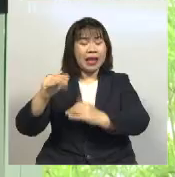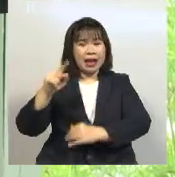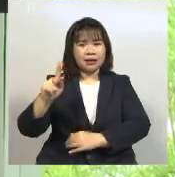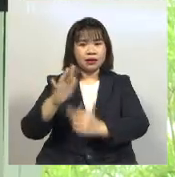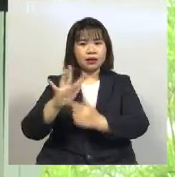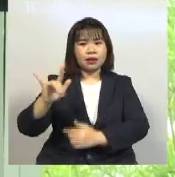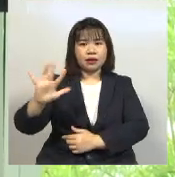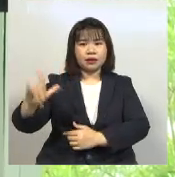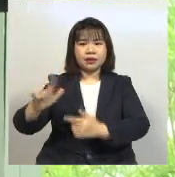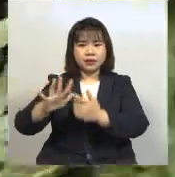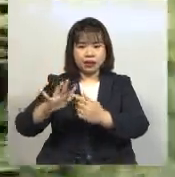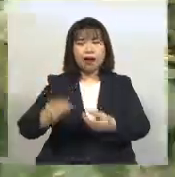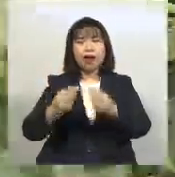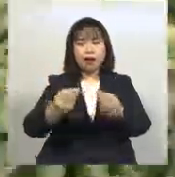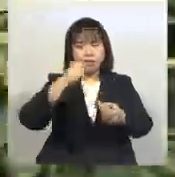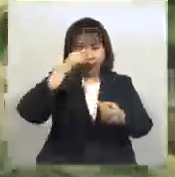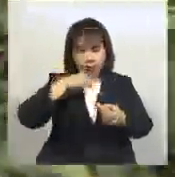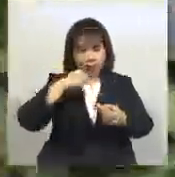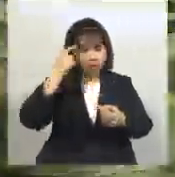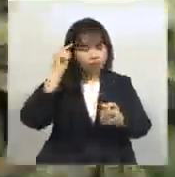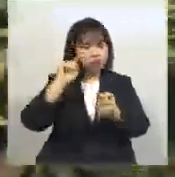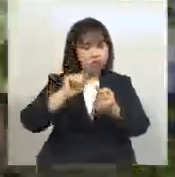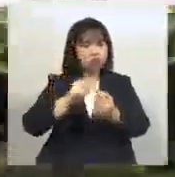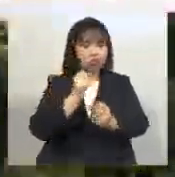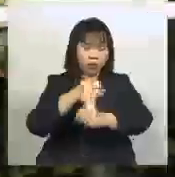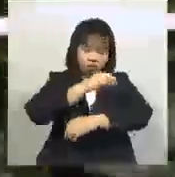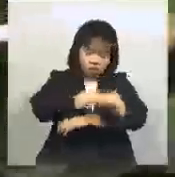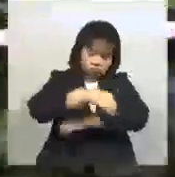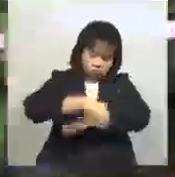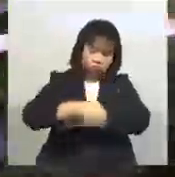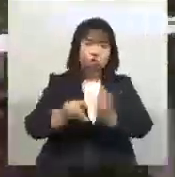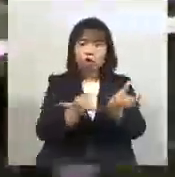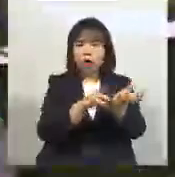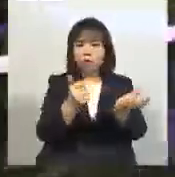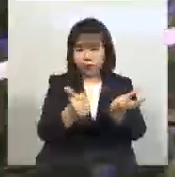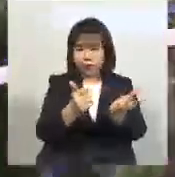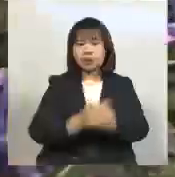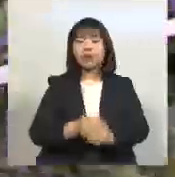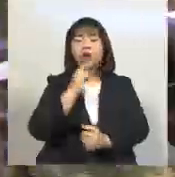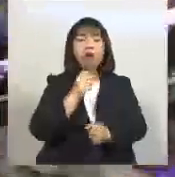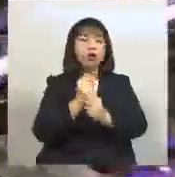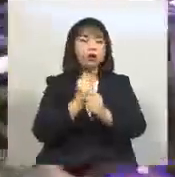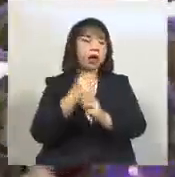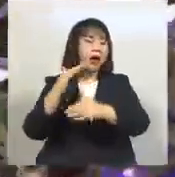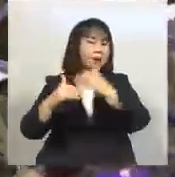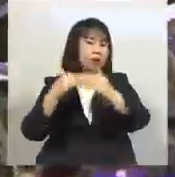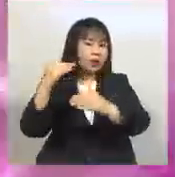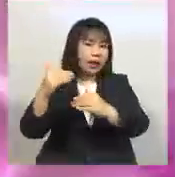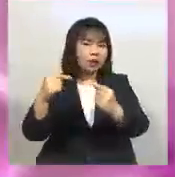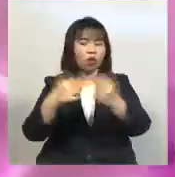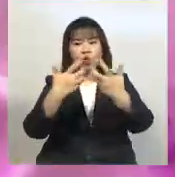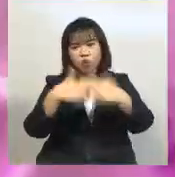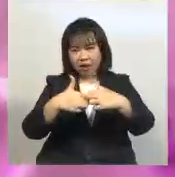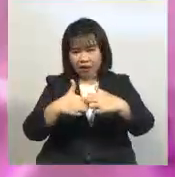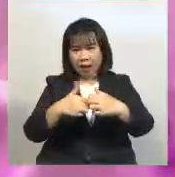การแพทย์และตั้งเป้าให้ไทยเป็นผู้นำในการพัฒนาสายพันธุ์กัญชาที่มีคุณภาพรวมถึงการพัฒนาศักยภาพในอุตสาห